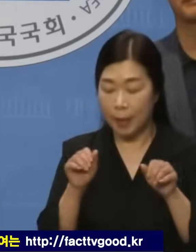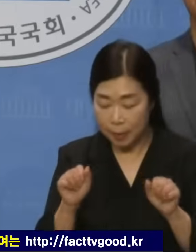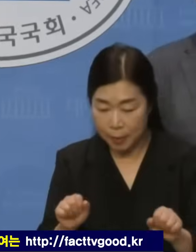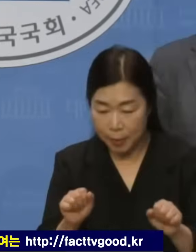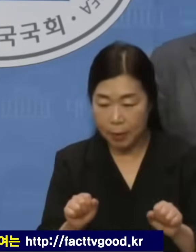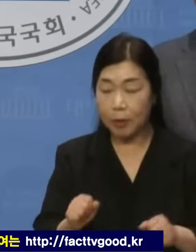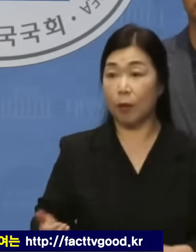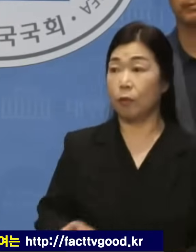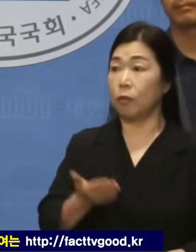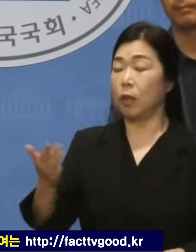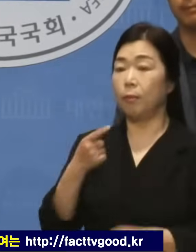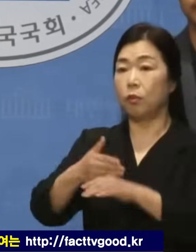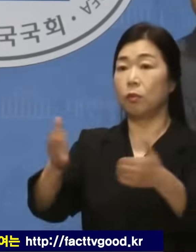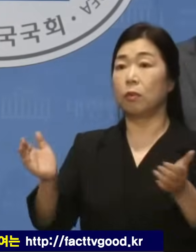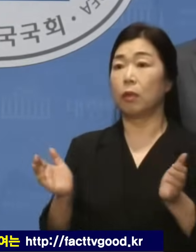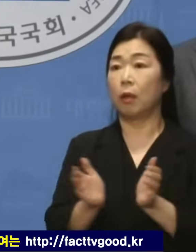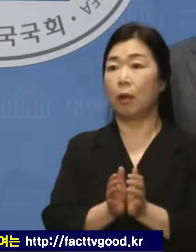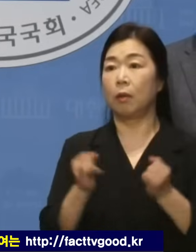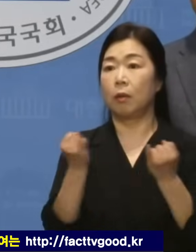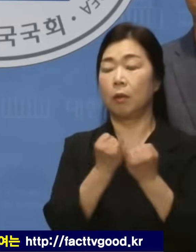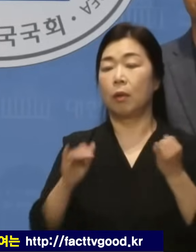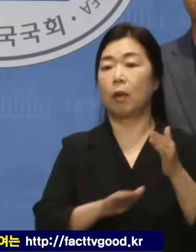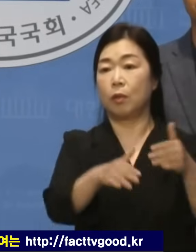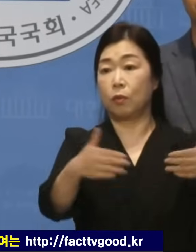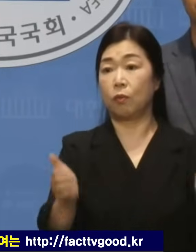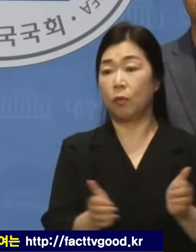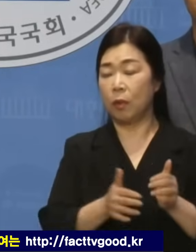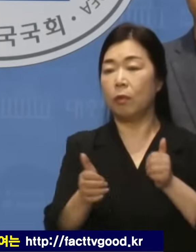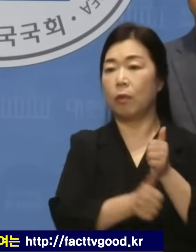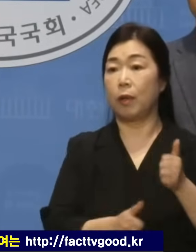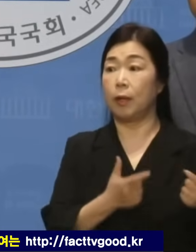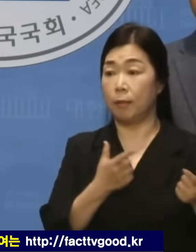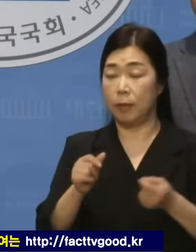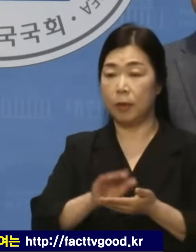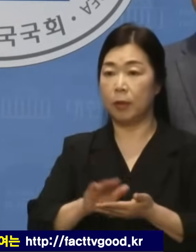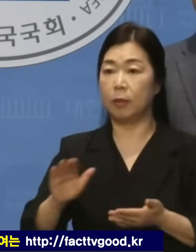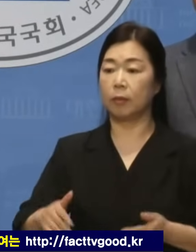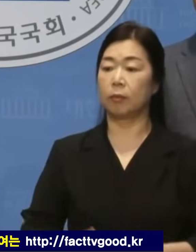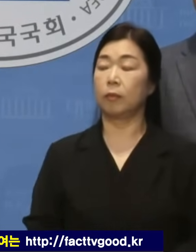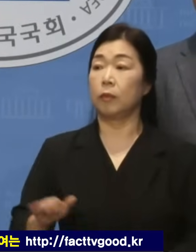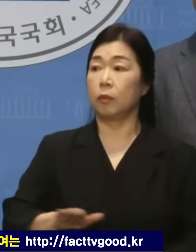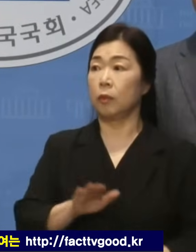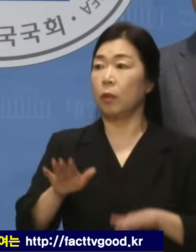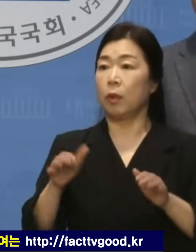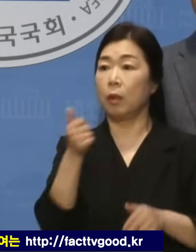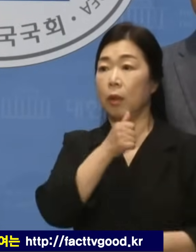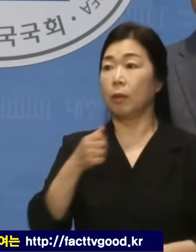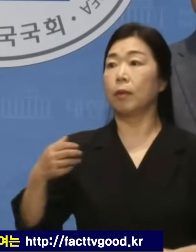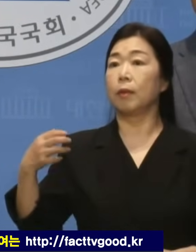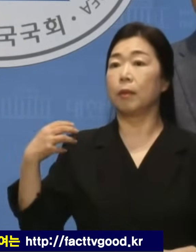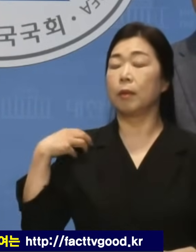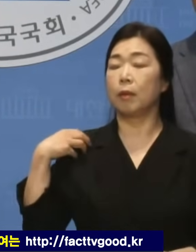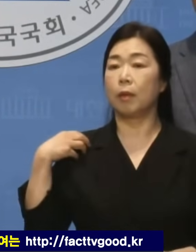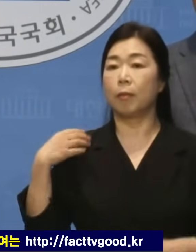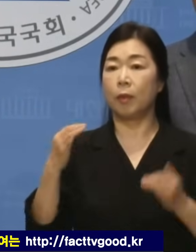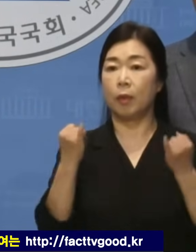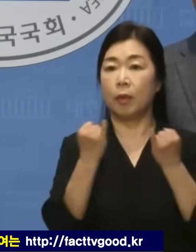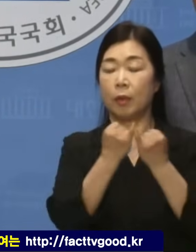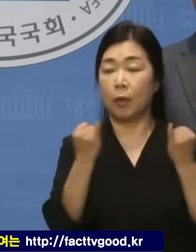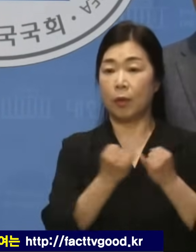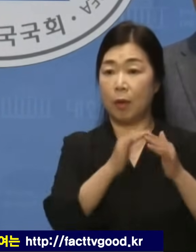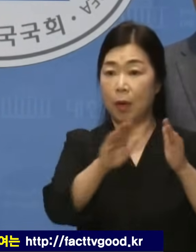안녕하십니까. 저희는 더불어민주당 여성가족위원회 위원입니다. 저는 오늘 사회를 맡은 여가위 간사 맡고